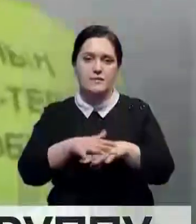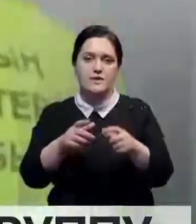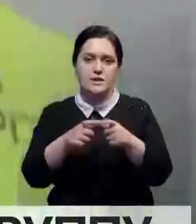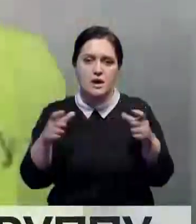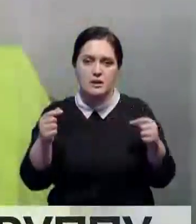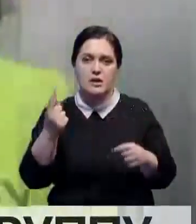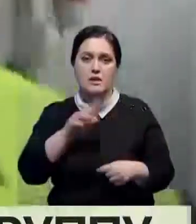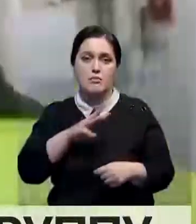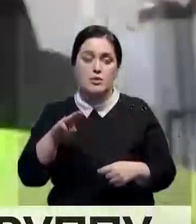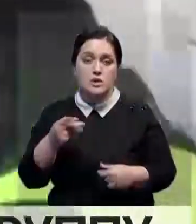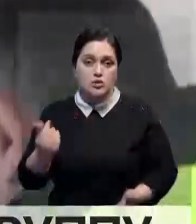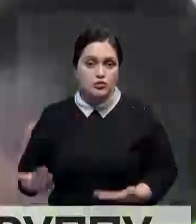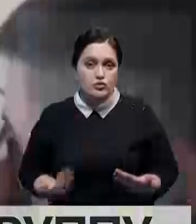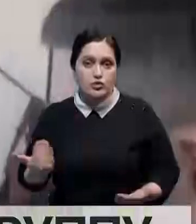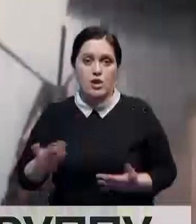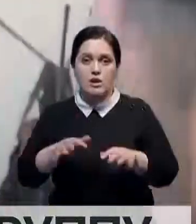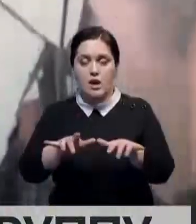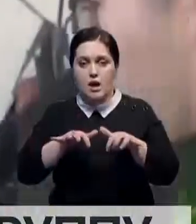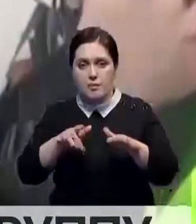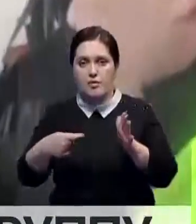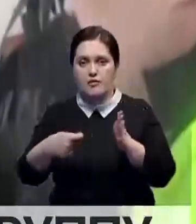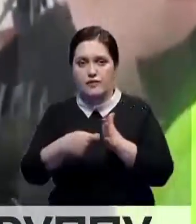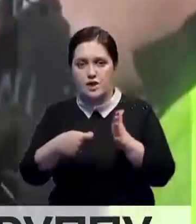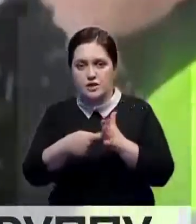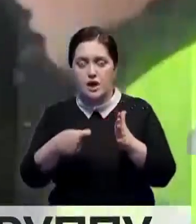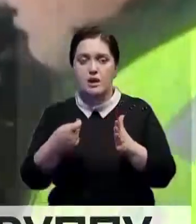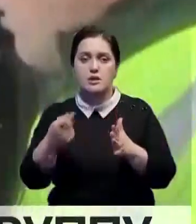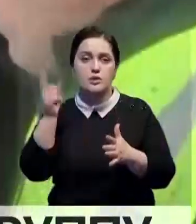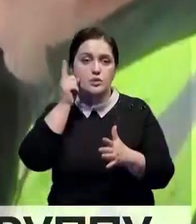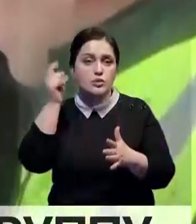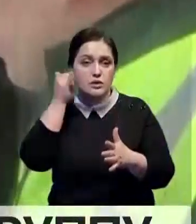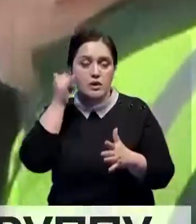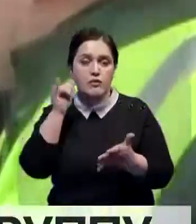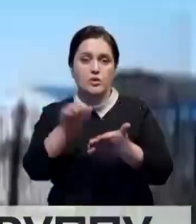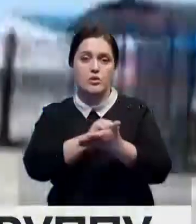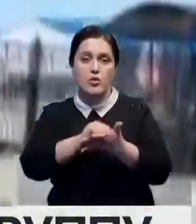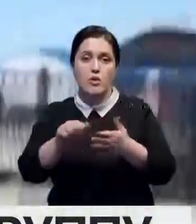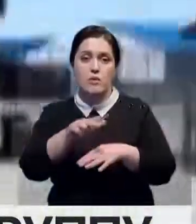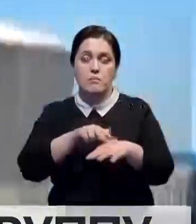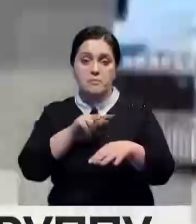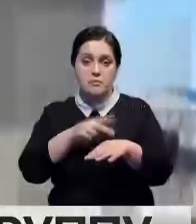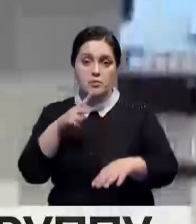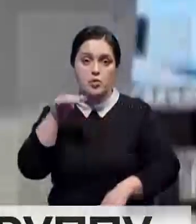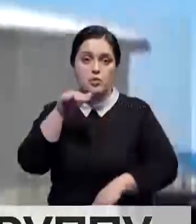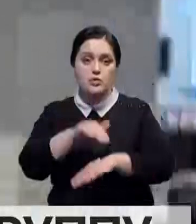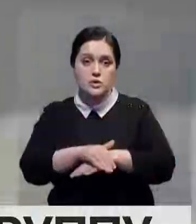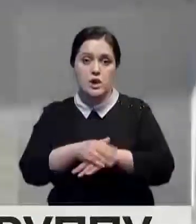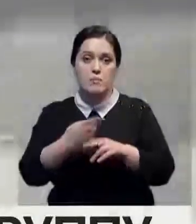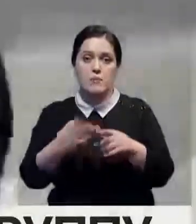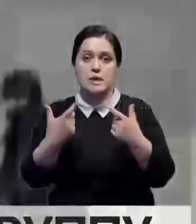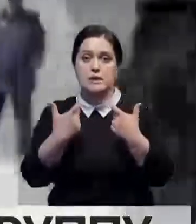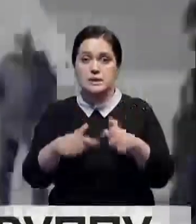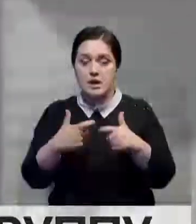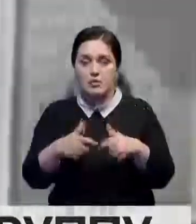более 1 000 000 тенге наличными, компьютеры, флеш-карты, мобильные телефоны и документы. Оперативники установили, что таким